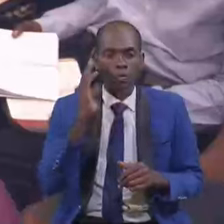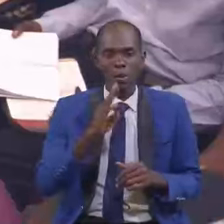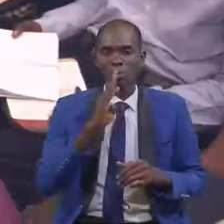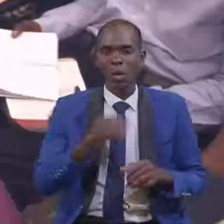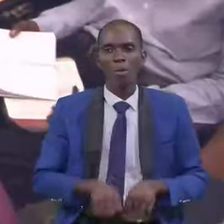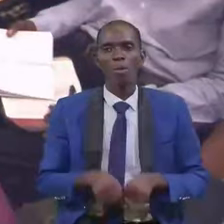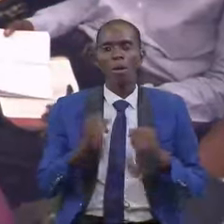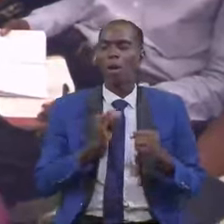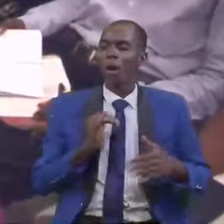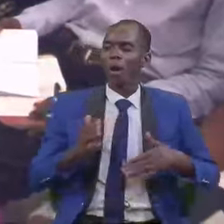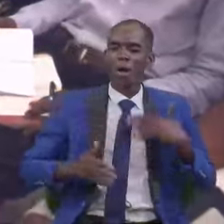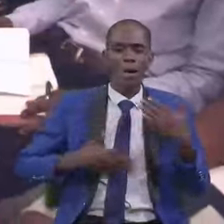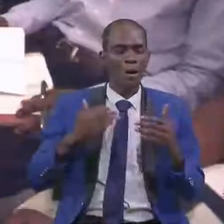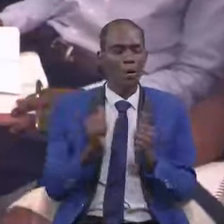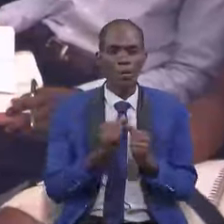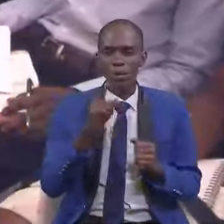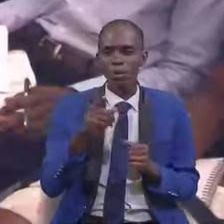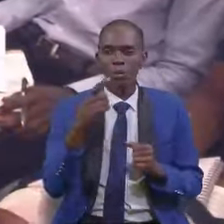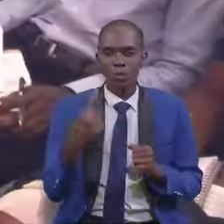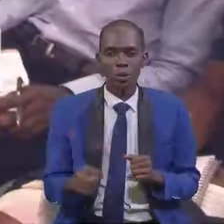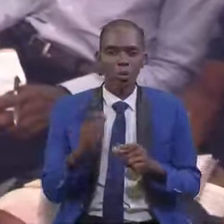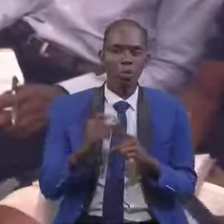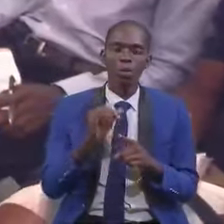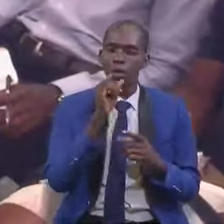vous parce que la parole vous parvient pour vous affranchir.